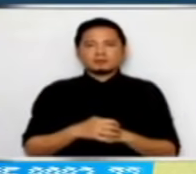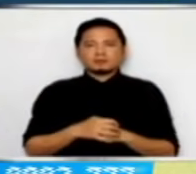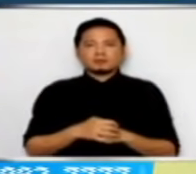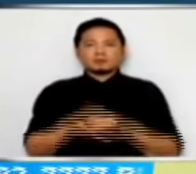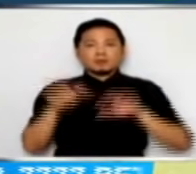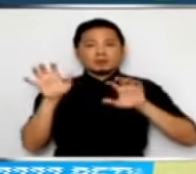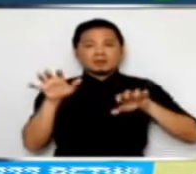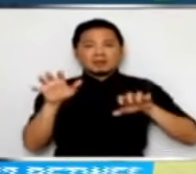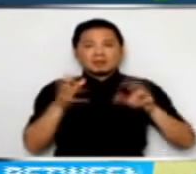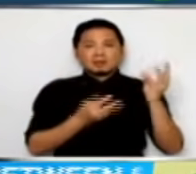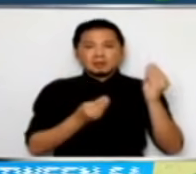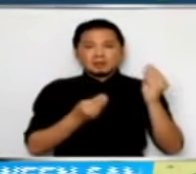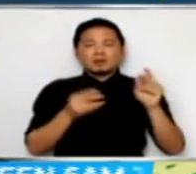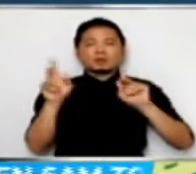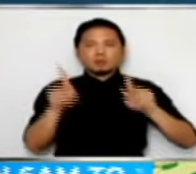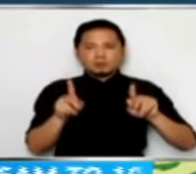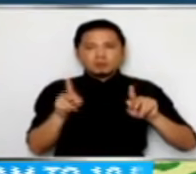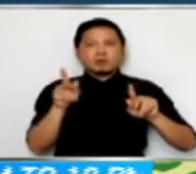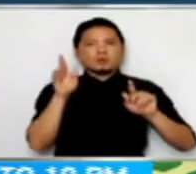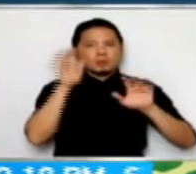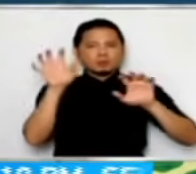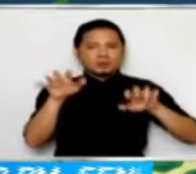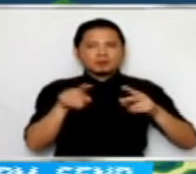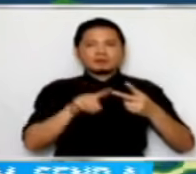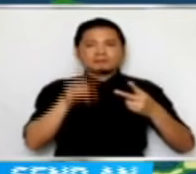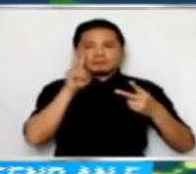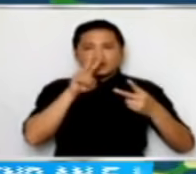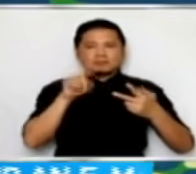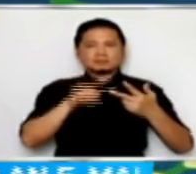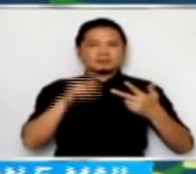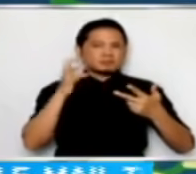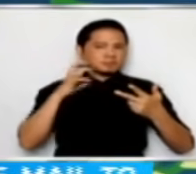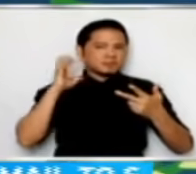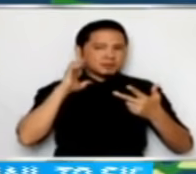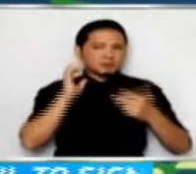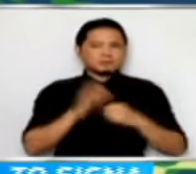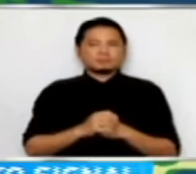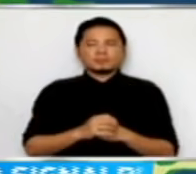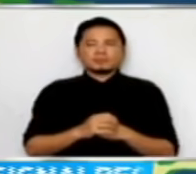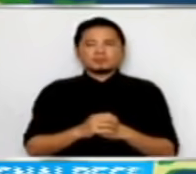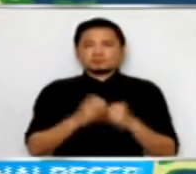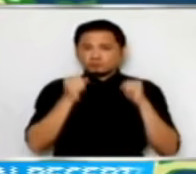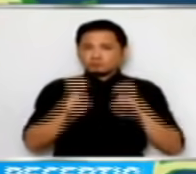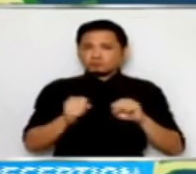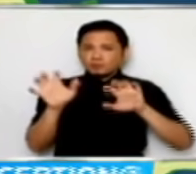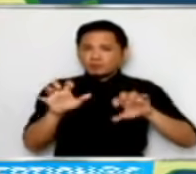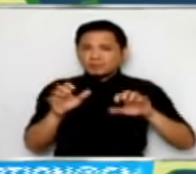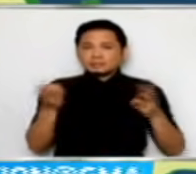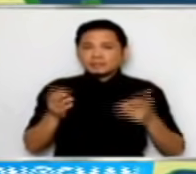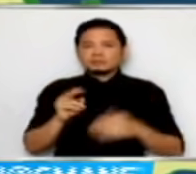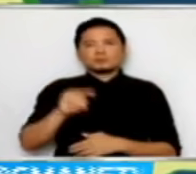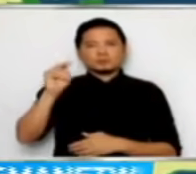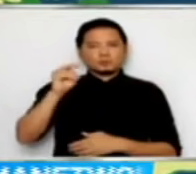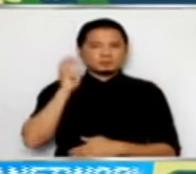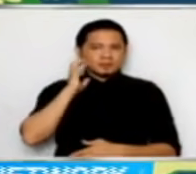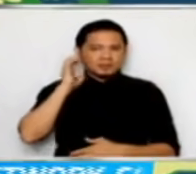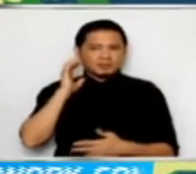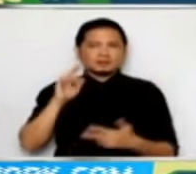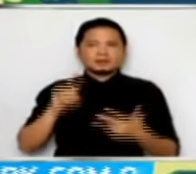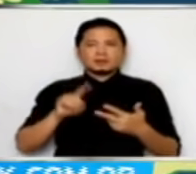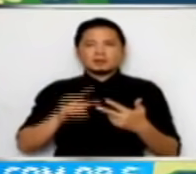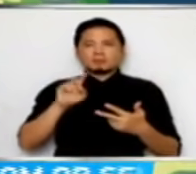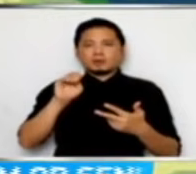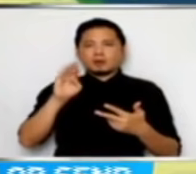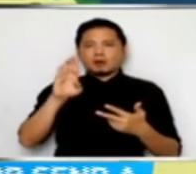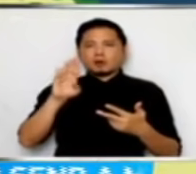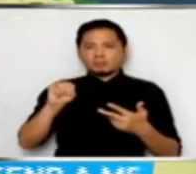ng Palawan, Visayas at Mindanao. Posible ang malalakas na ulan sa Northern Mindanao, BIRMM at Soccsargen